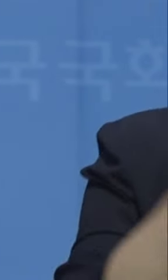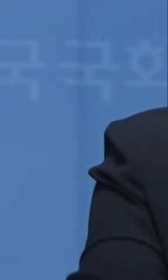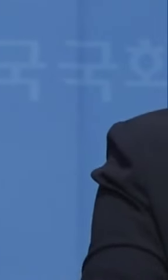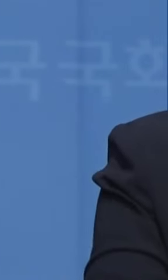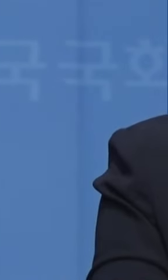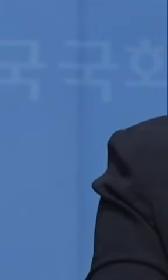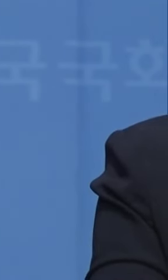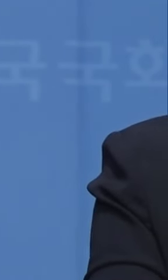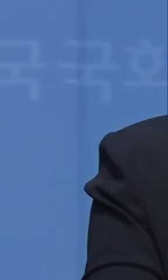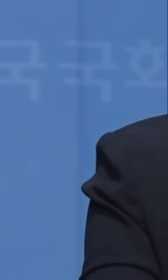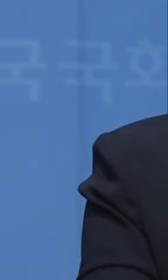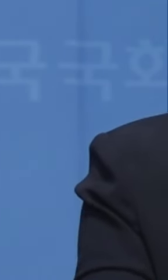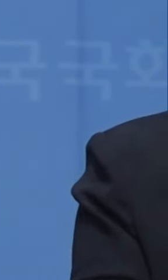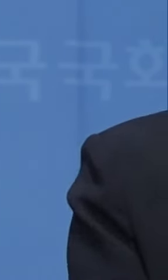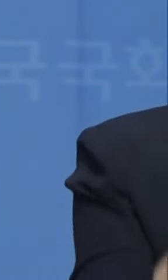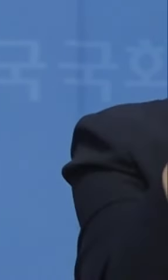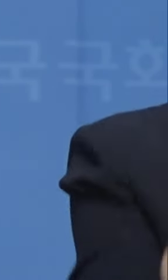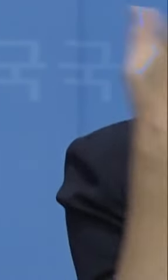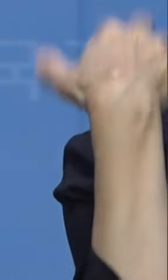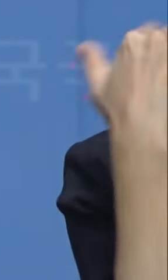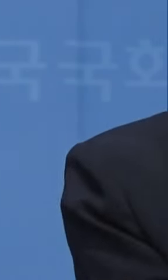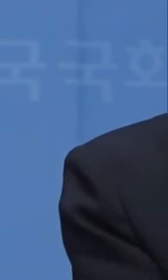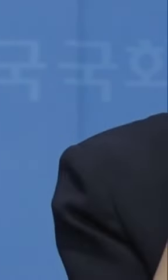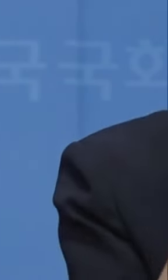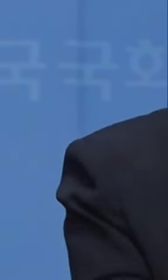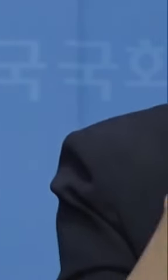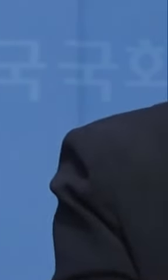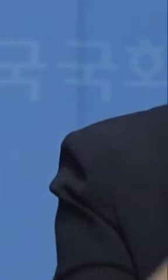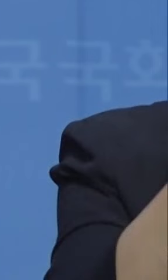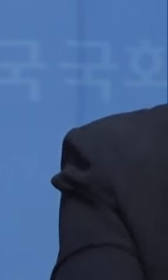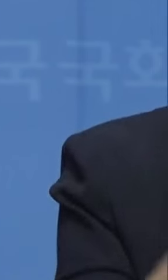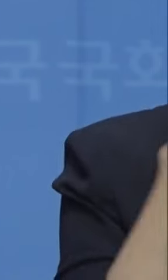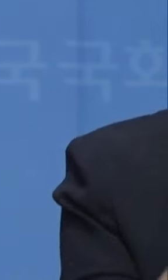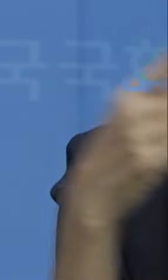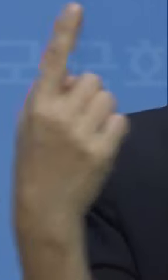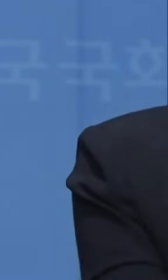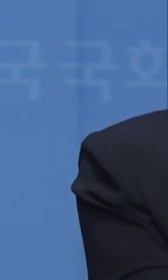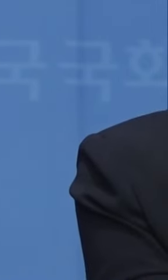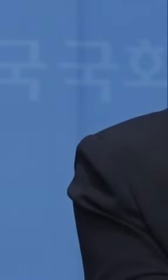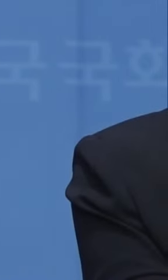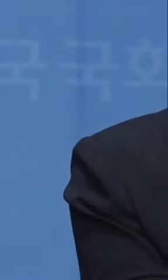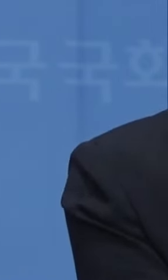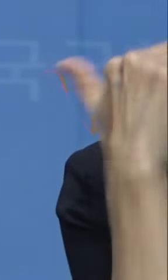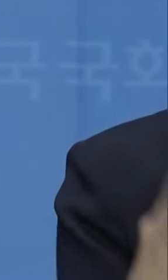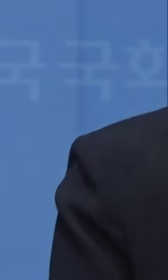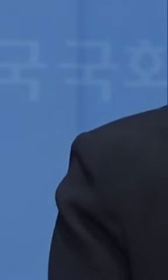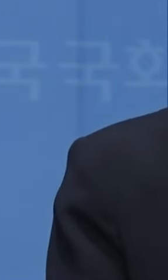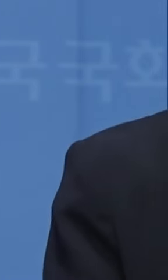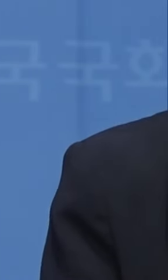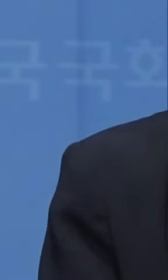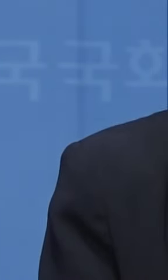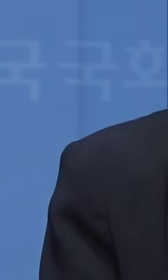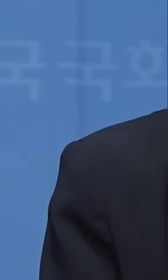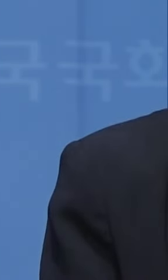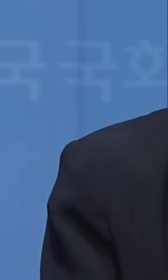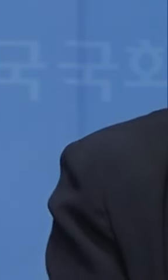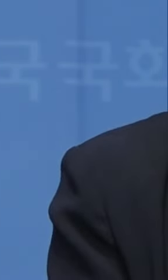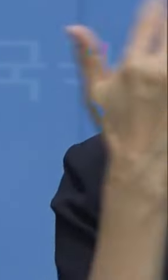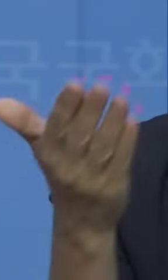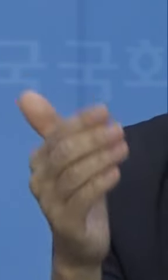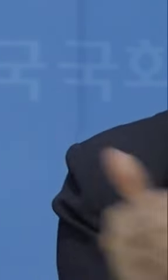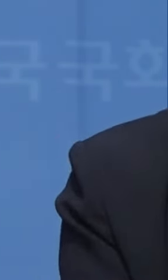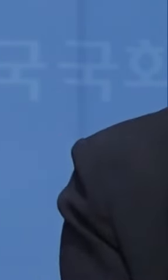개정했습니다 그런데 윤석열 정부들어 시행령을 고쳐 거꾸로 되돌려 버린 겁니다 그